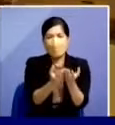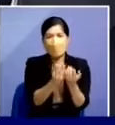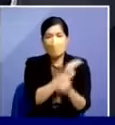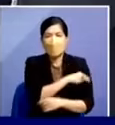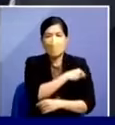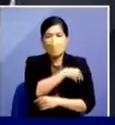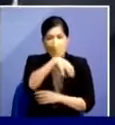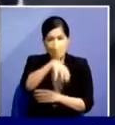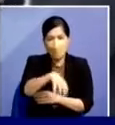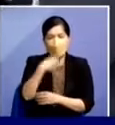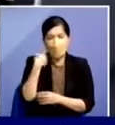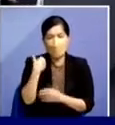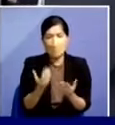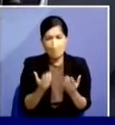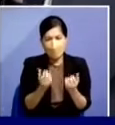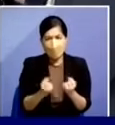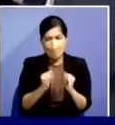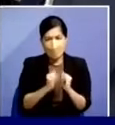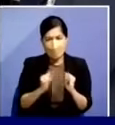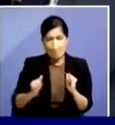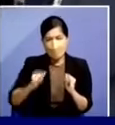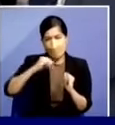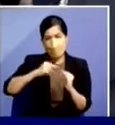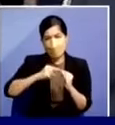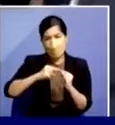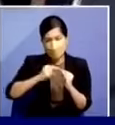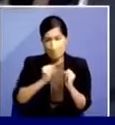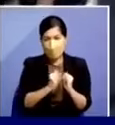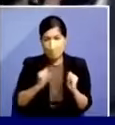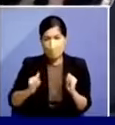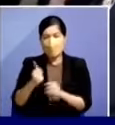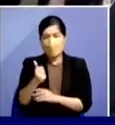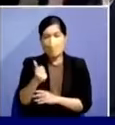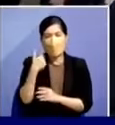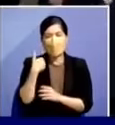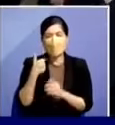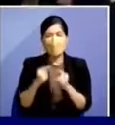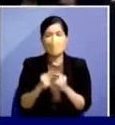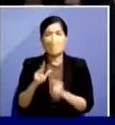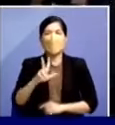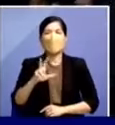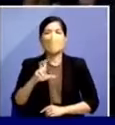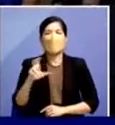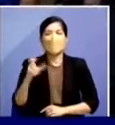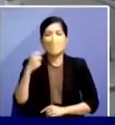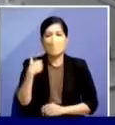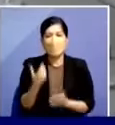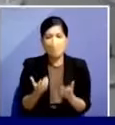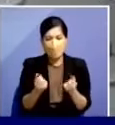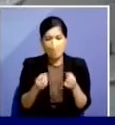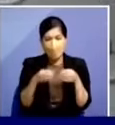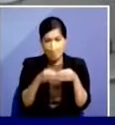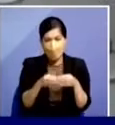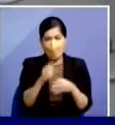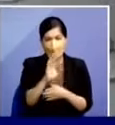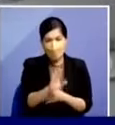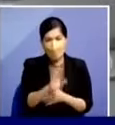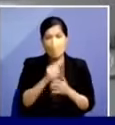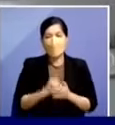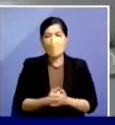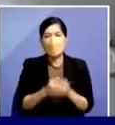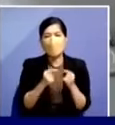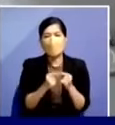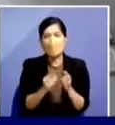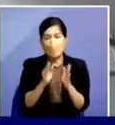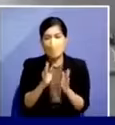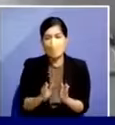ถรองรับผู้ป่วยได้จำนวนทั้งสิ้น300เตียงด้วยกันโดยจะมีการใช้รองรับผู้ป่วยนะคะสเต็ปดาวซึ่งออกมาจากโรงพยา